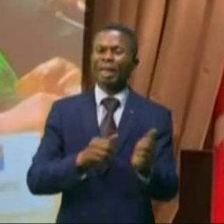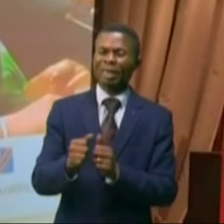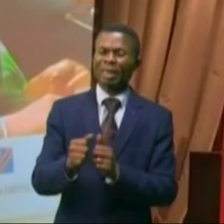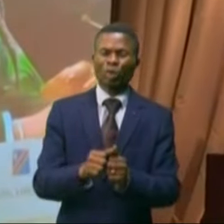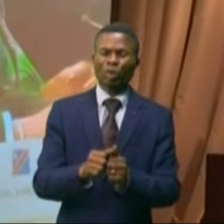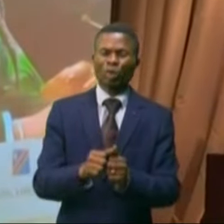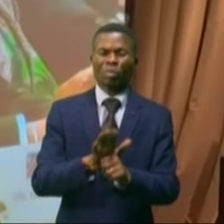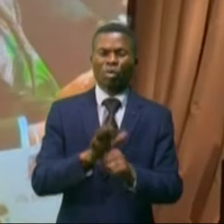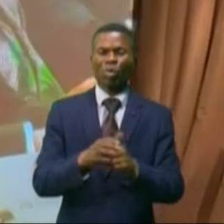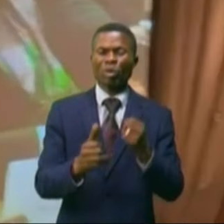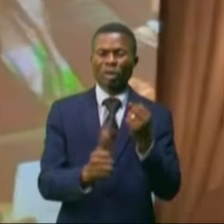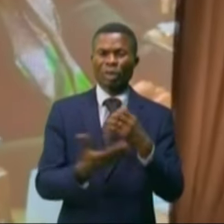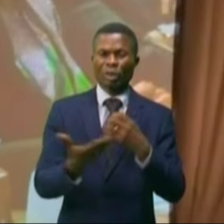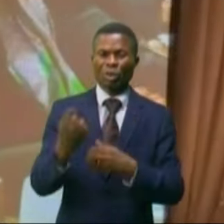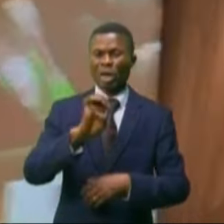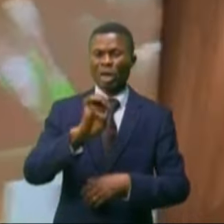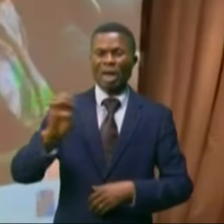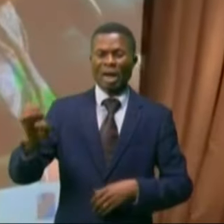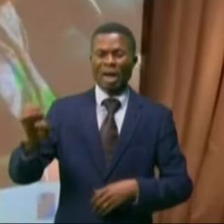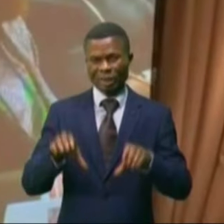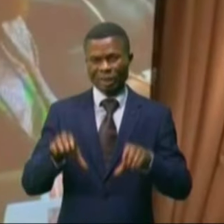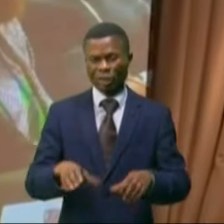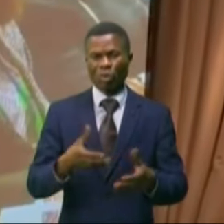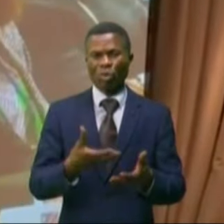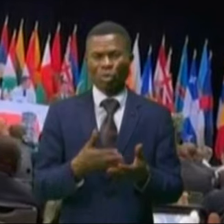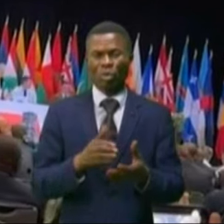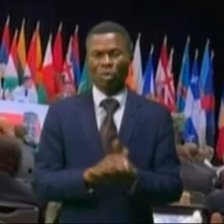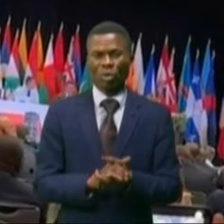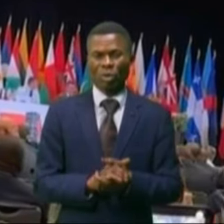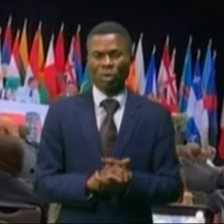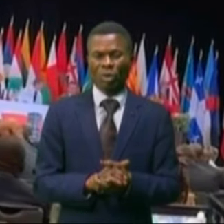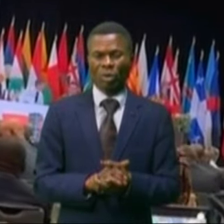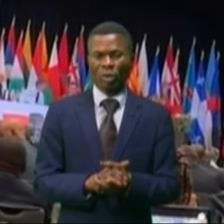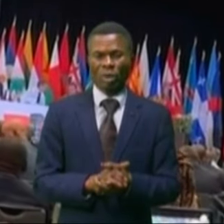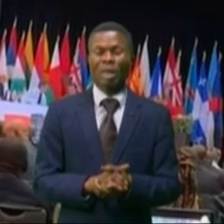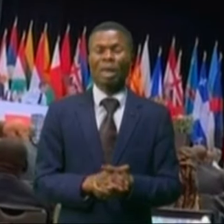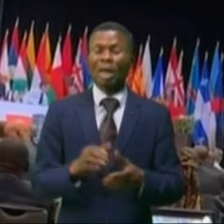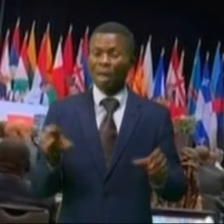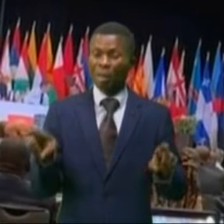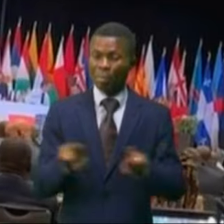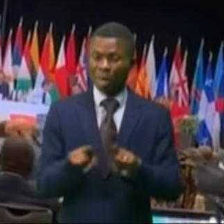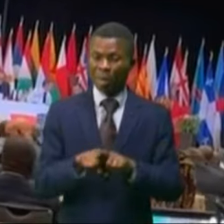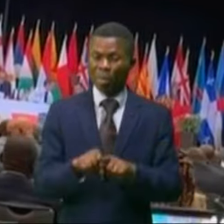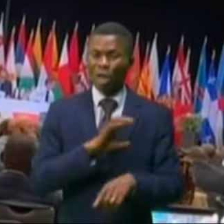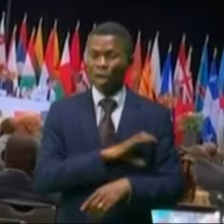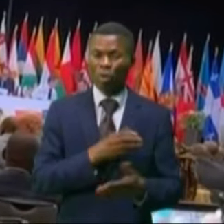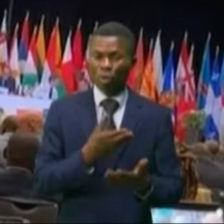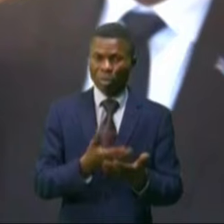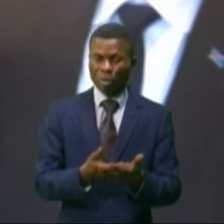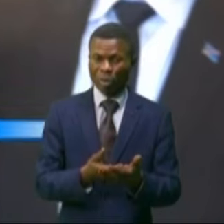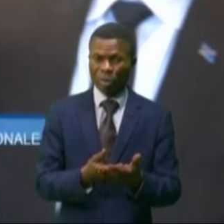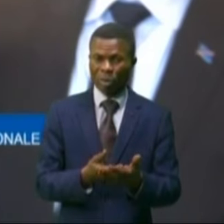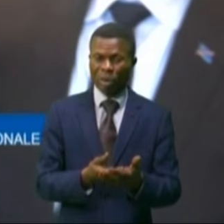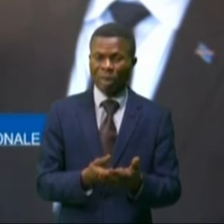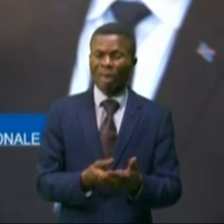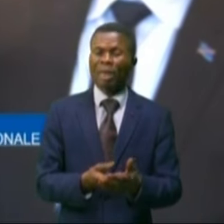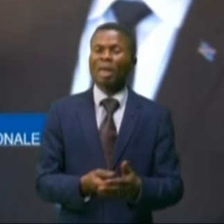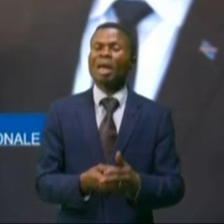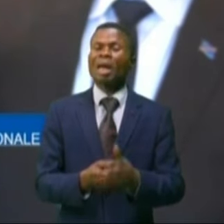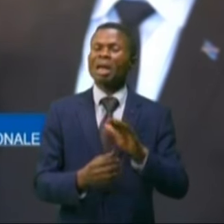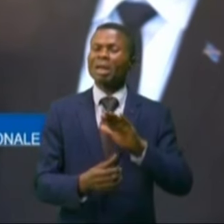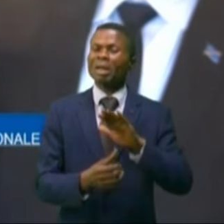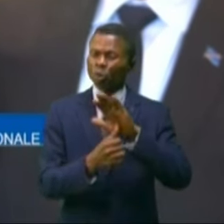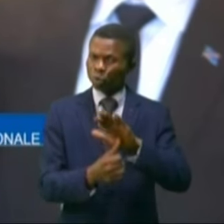ville de Montréal et sa souveraineté. Cette même résolution met en exergue et condamne